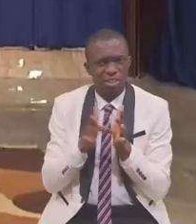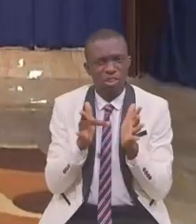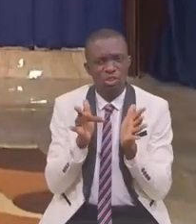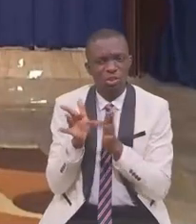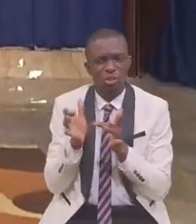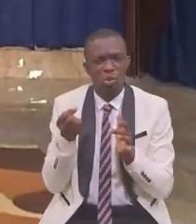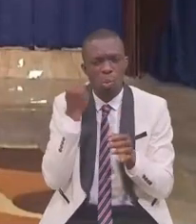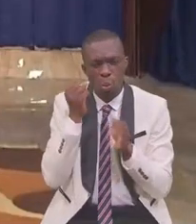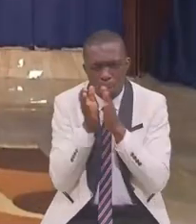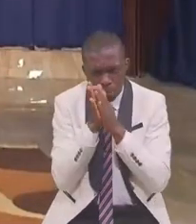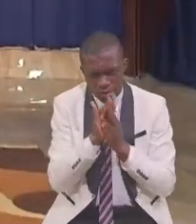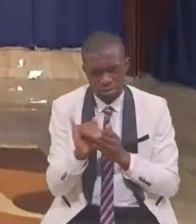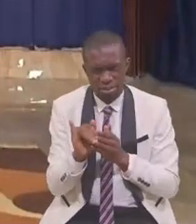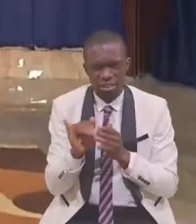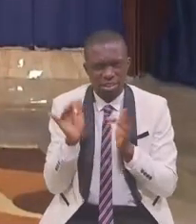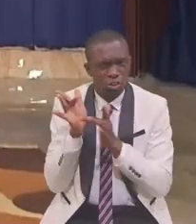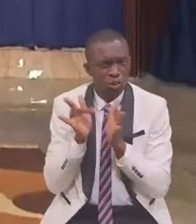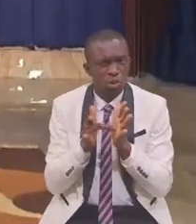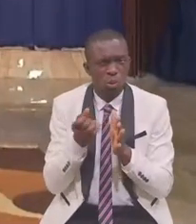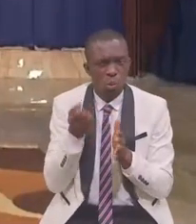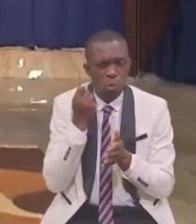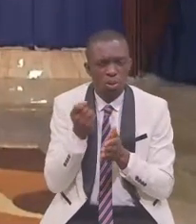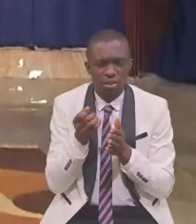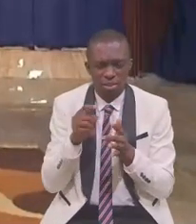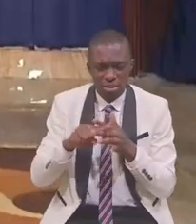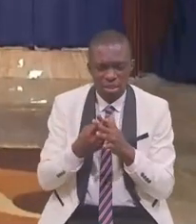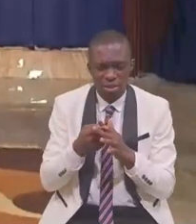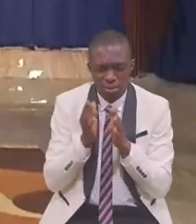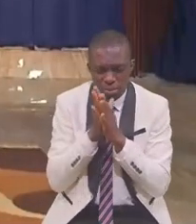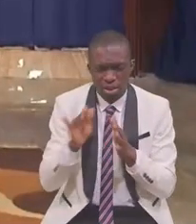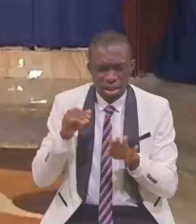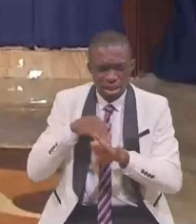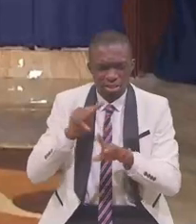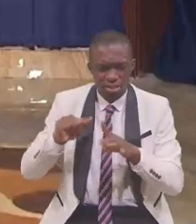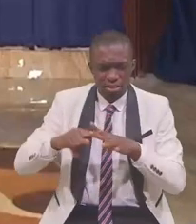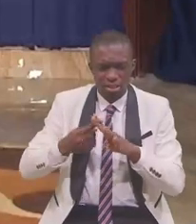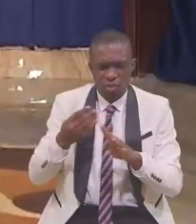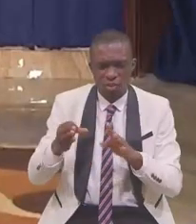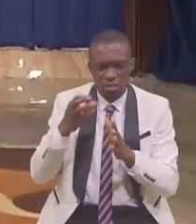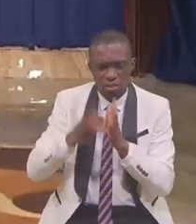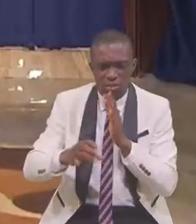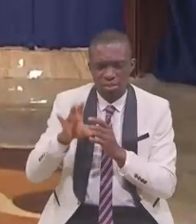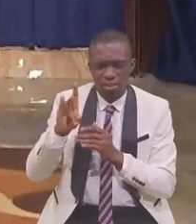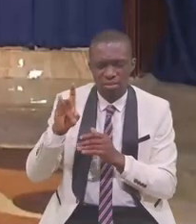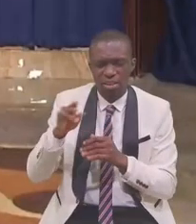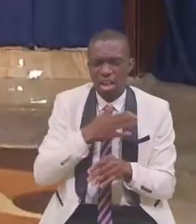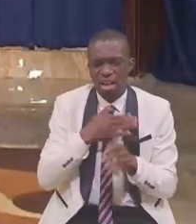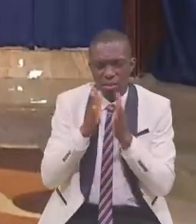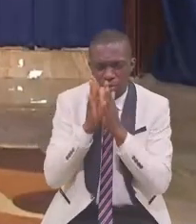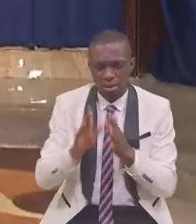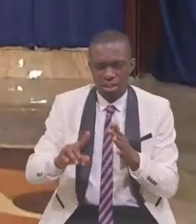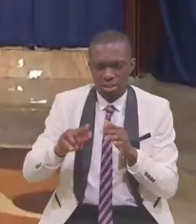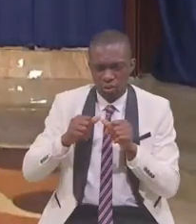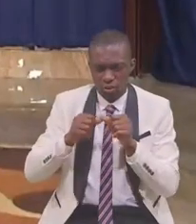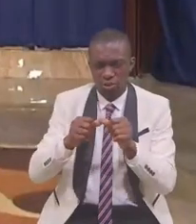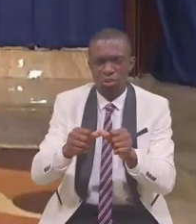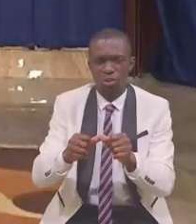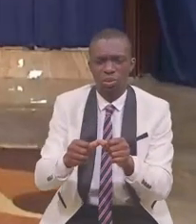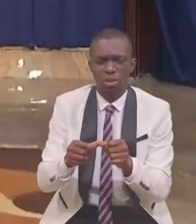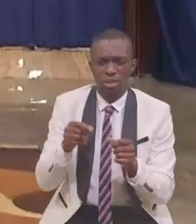a commencé la prière au commencement du chapitre 17 et la prière continue. Donc nous voyons